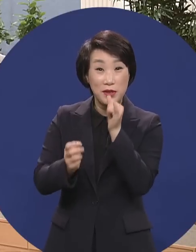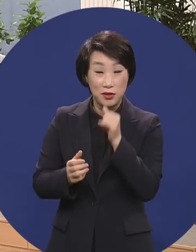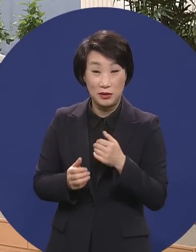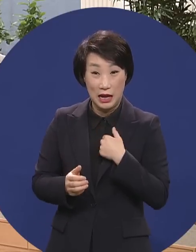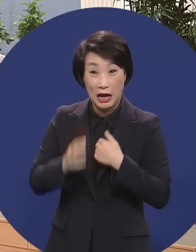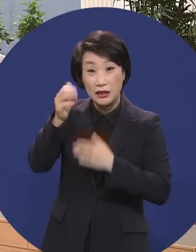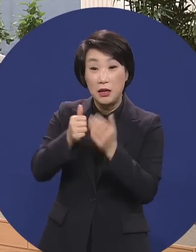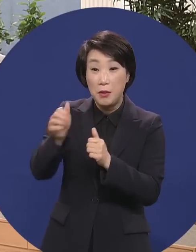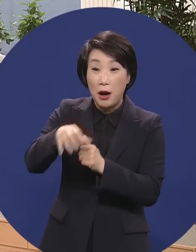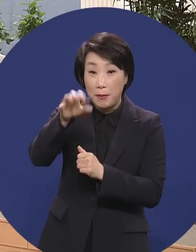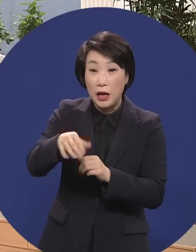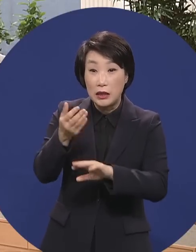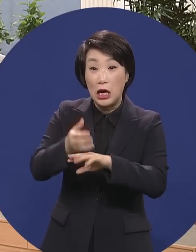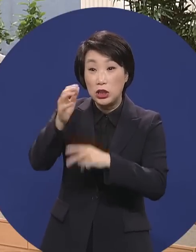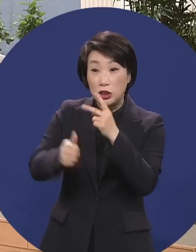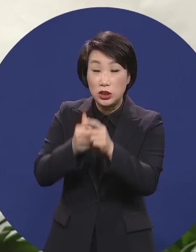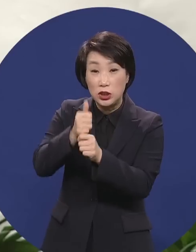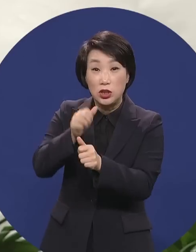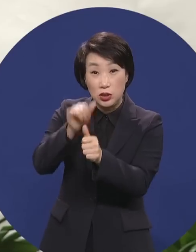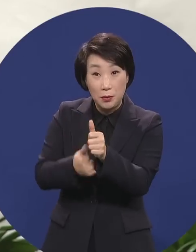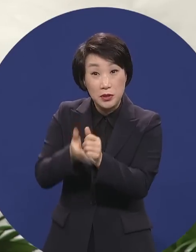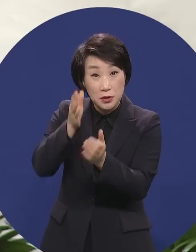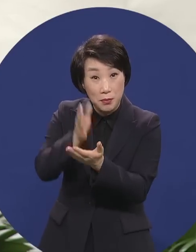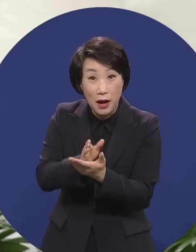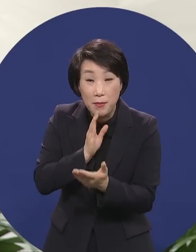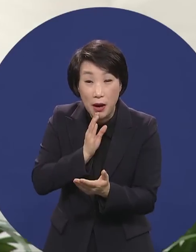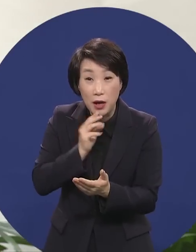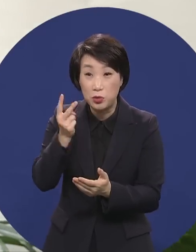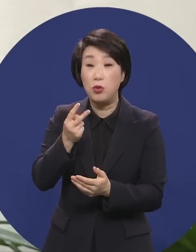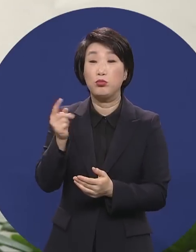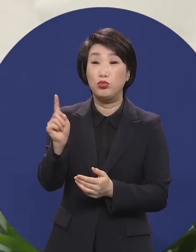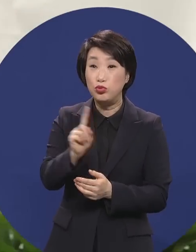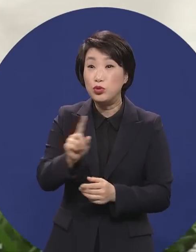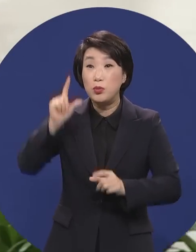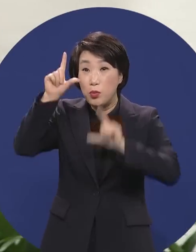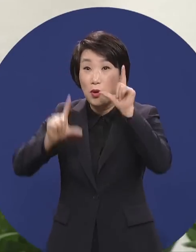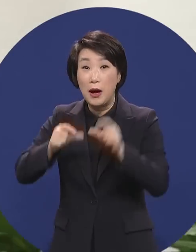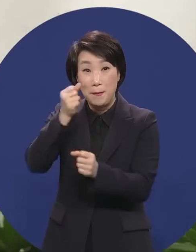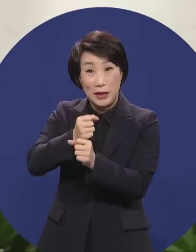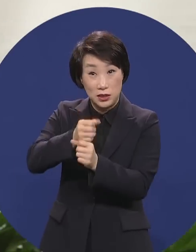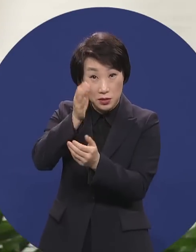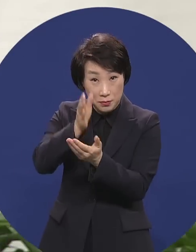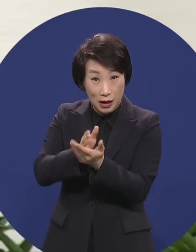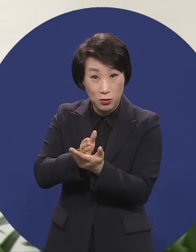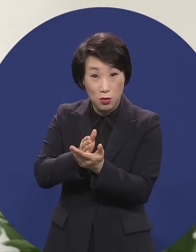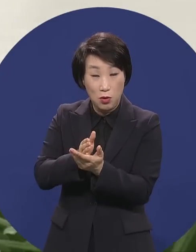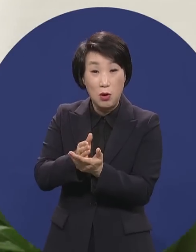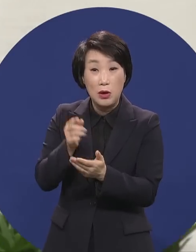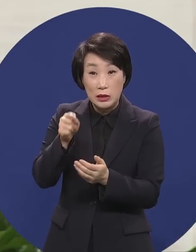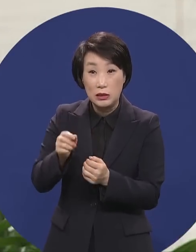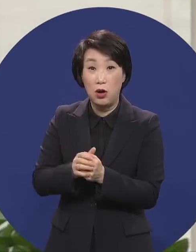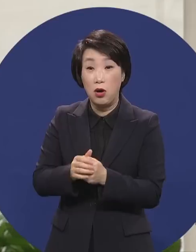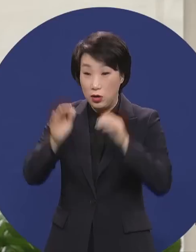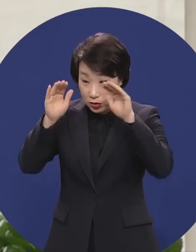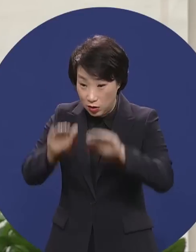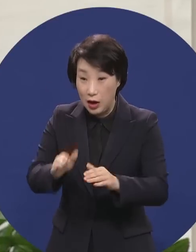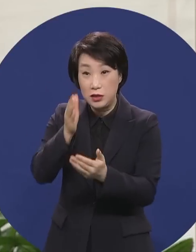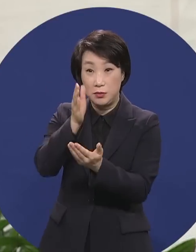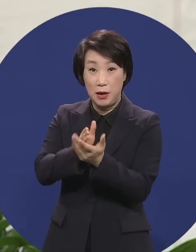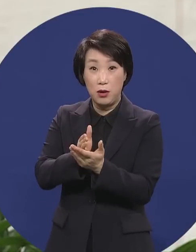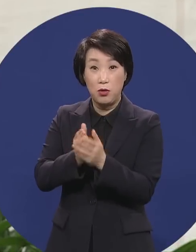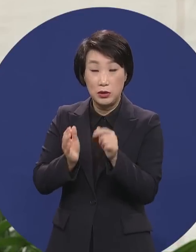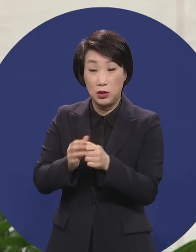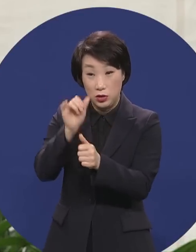앞에 다른 신을 두지 마라. 그리고 무슨 형상이든지 만들지 말며 거기 절하지